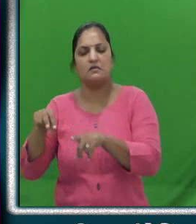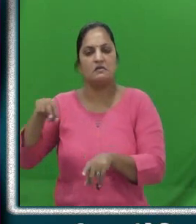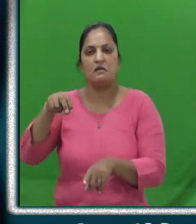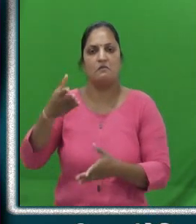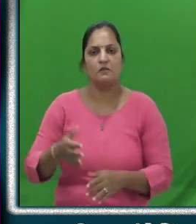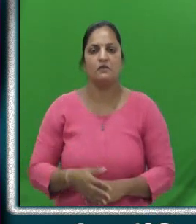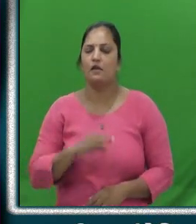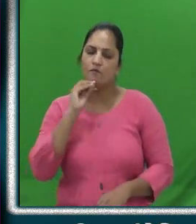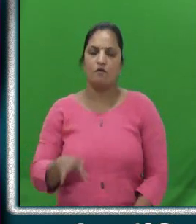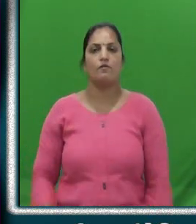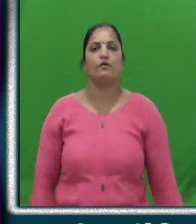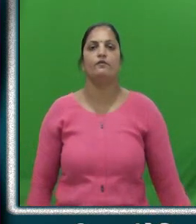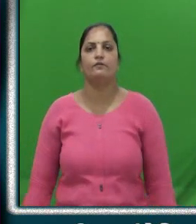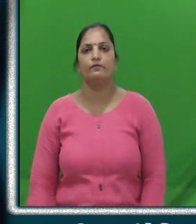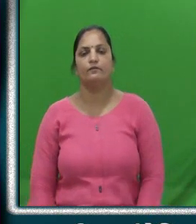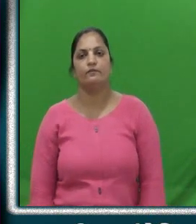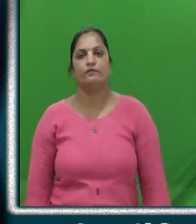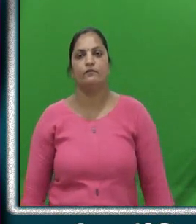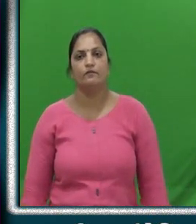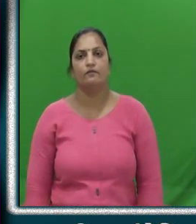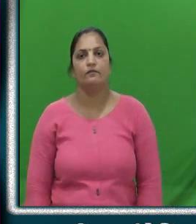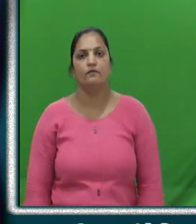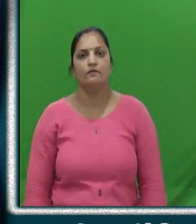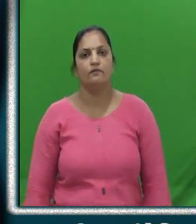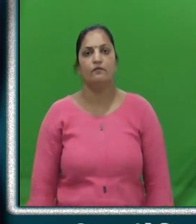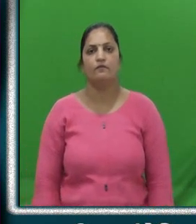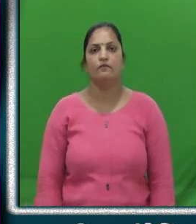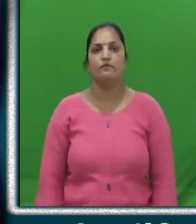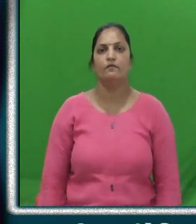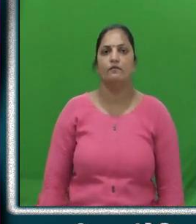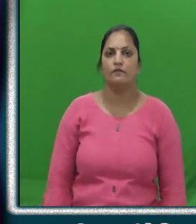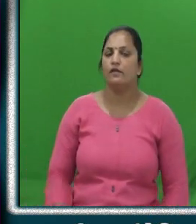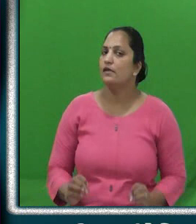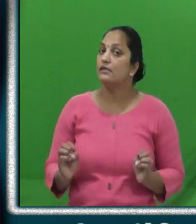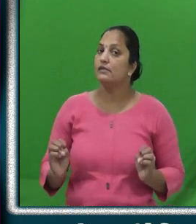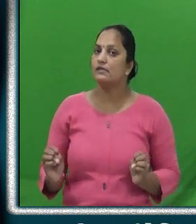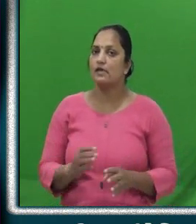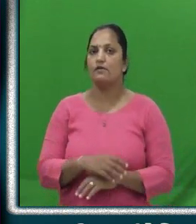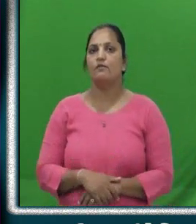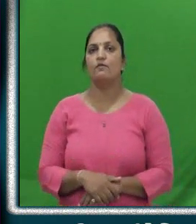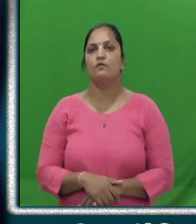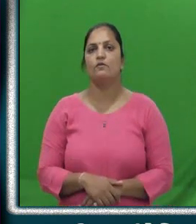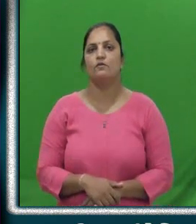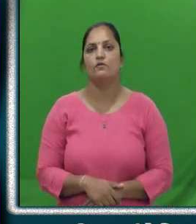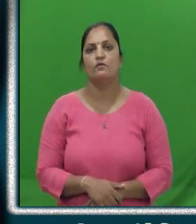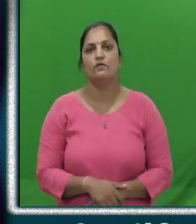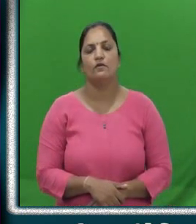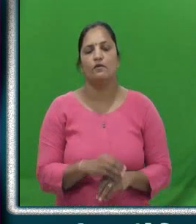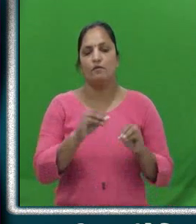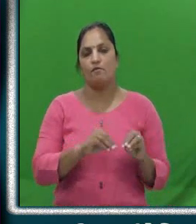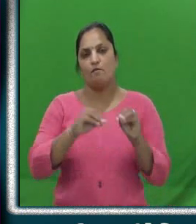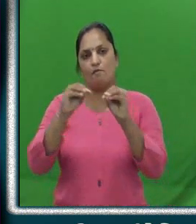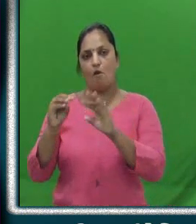ચાલે ચાલ બરાબર પણ બિગિનિંગ વિથ ધ ટર્ટલ વોક ટર્ટલ વોક ની શરૂઆત સાથે અ